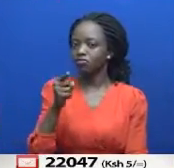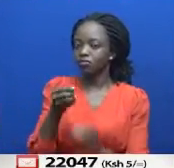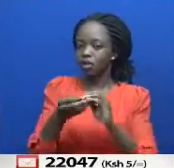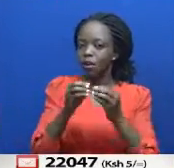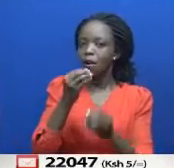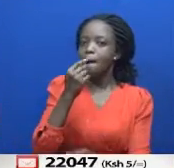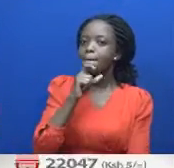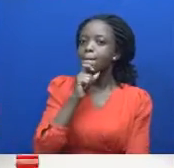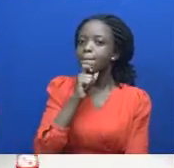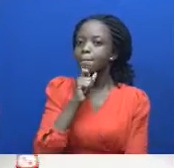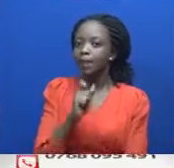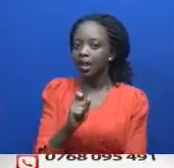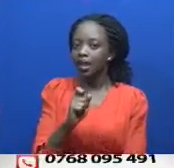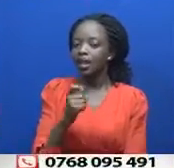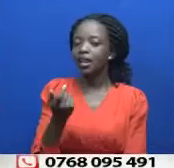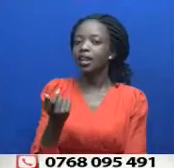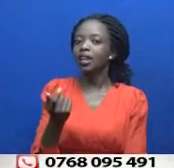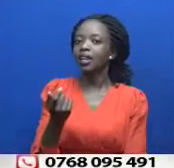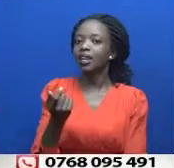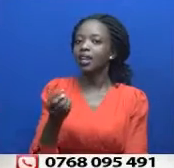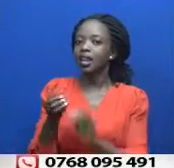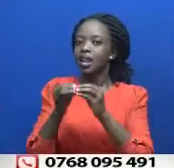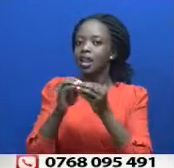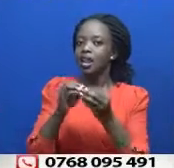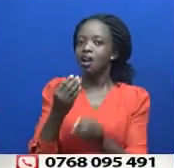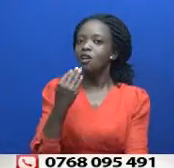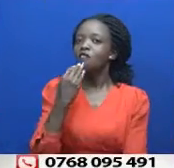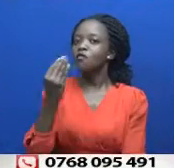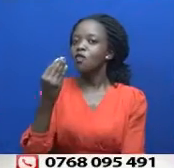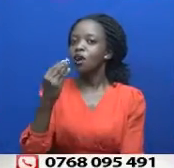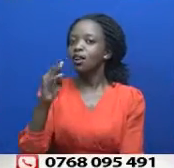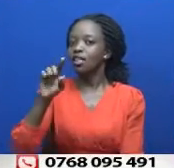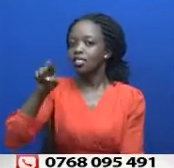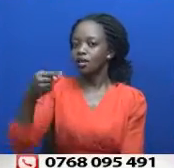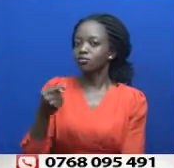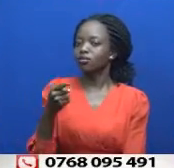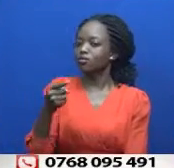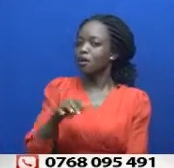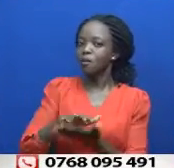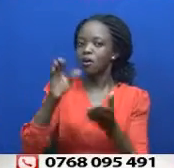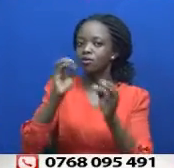kiume ama jinsia ya kiume ikiwa ni 400,000. Mwenzangu fikia hapo, sina la